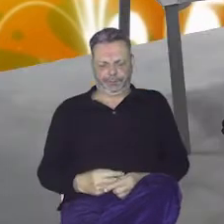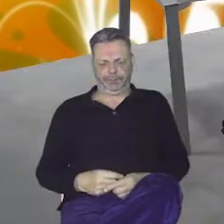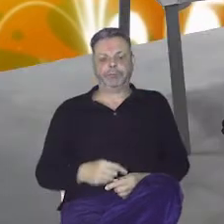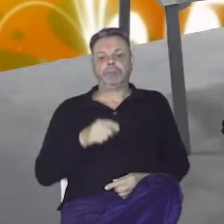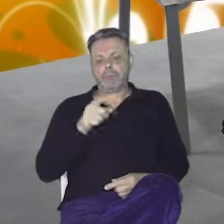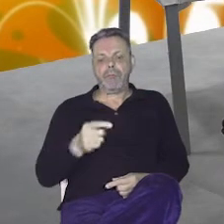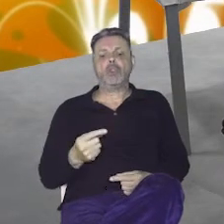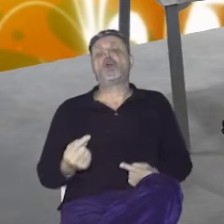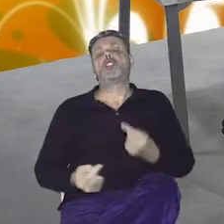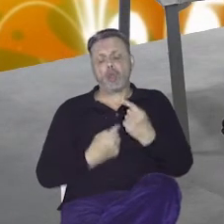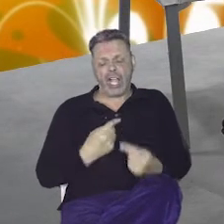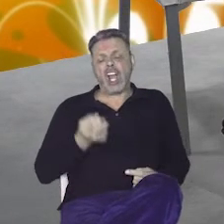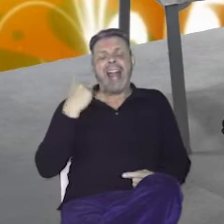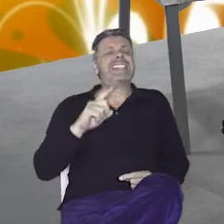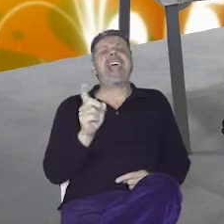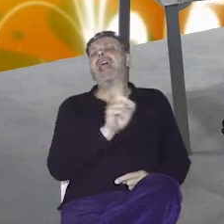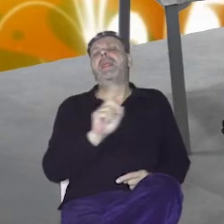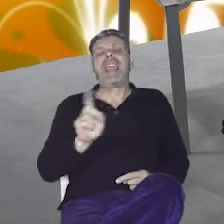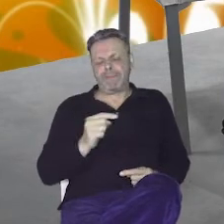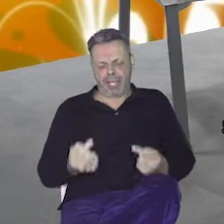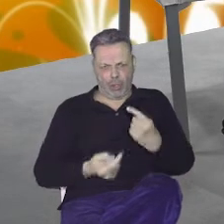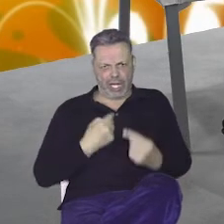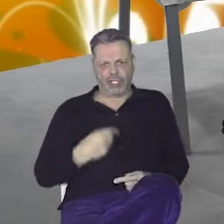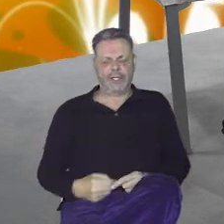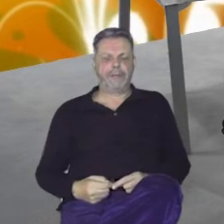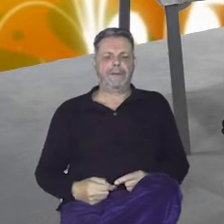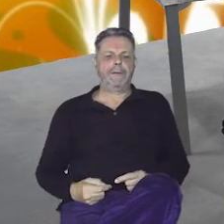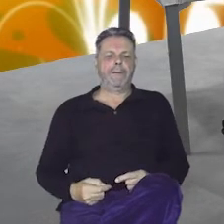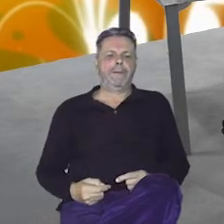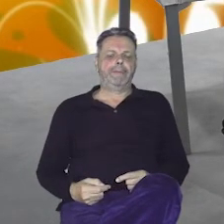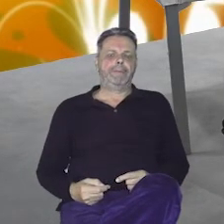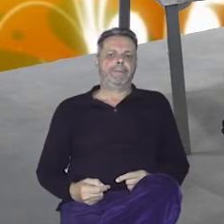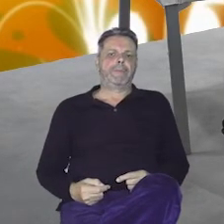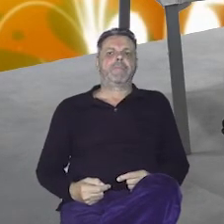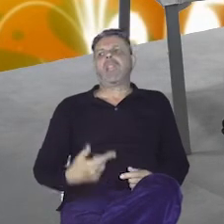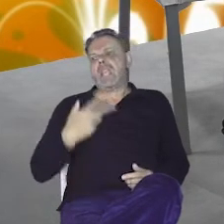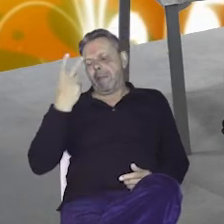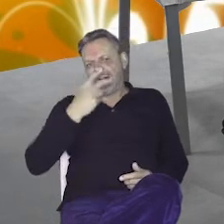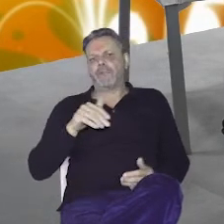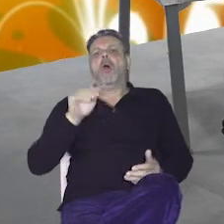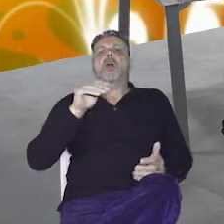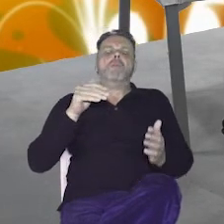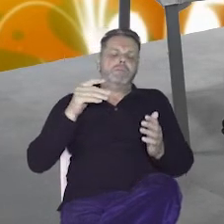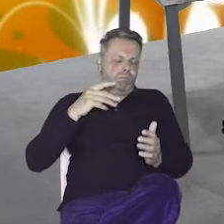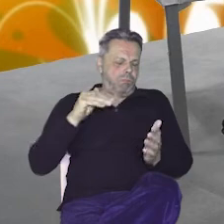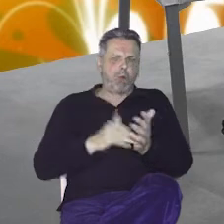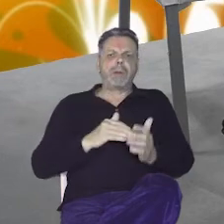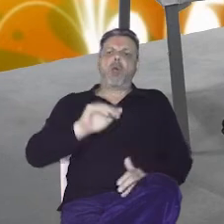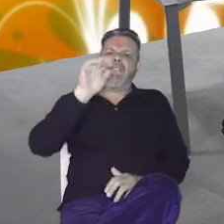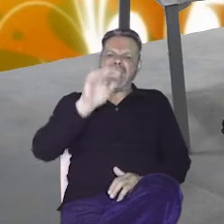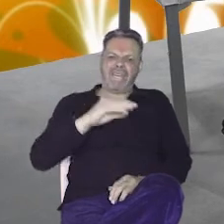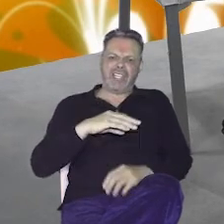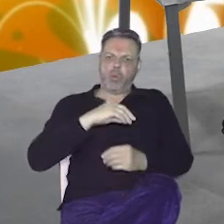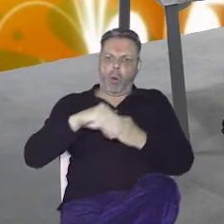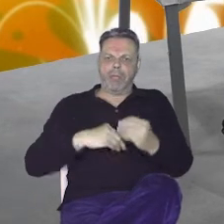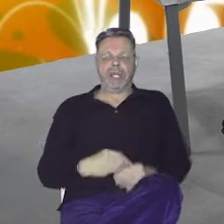bi smjelo dešavati, ne bi se da smjelo. Se ne upozna obitelj. Ili da se ne upozna obitelj, tako je. Tako, jer vi možda reagirali